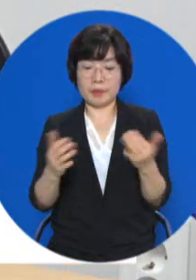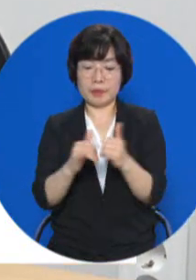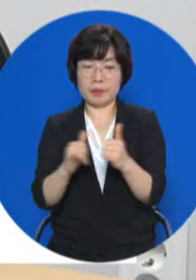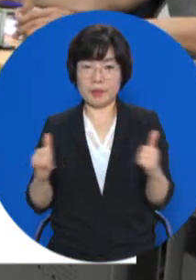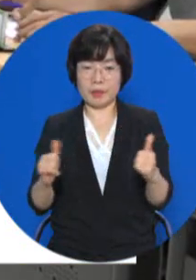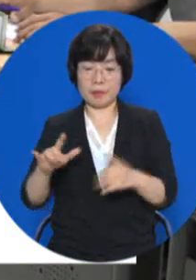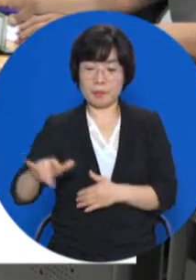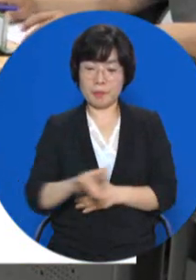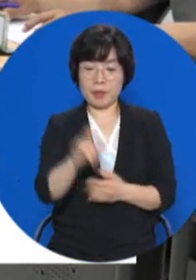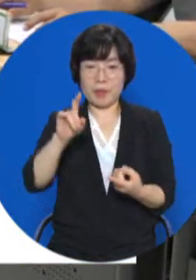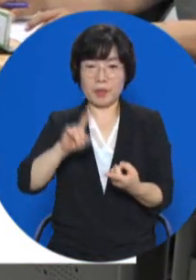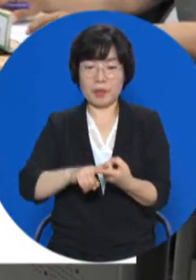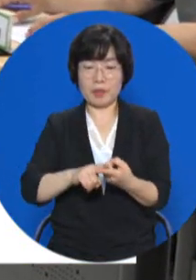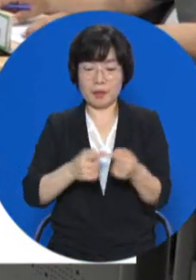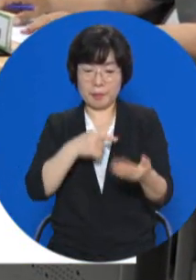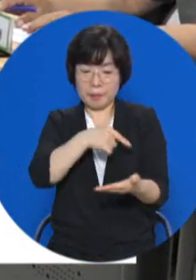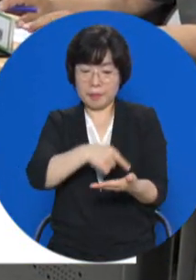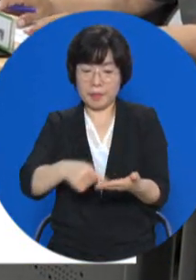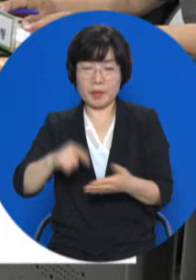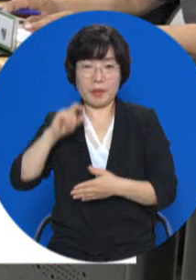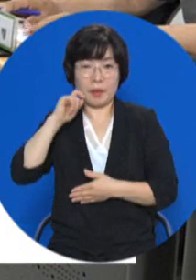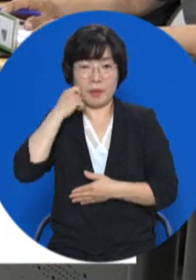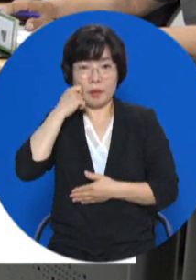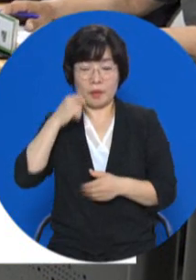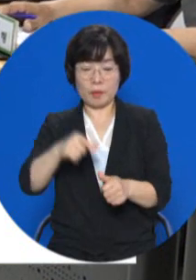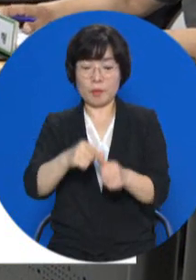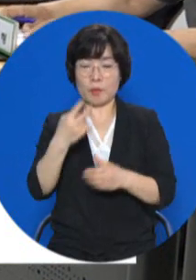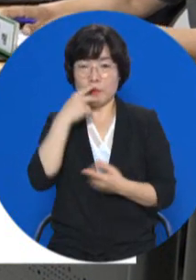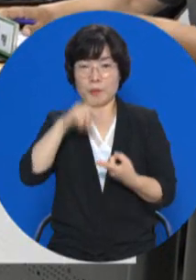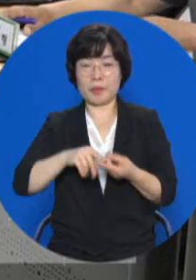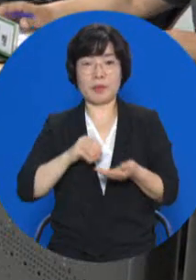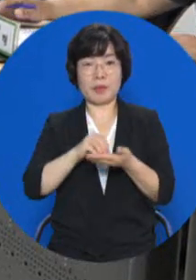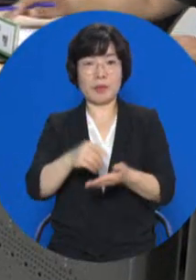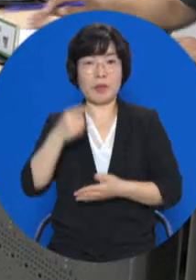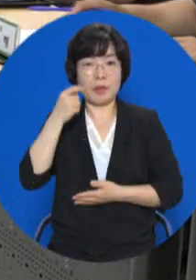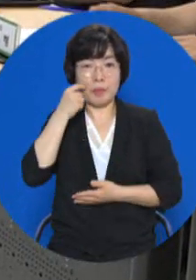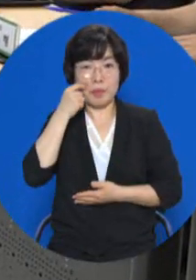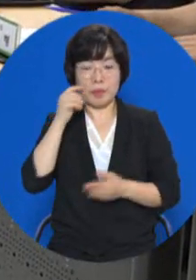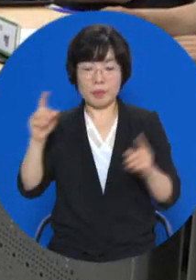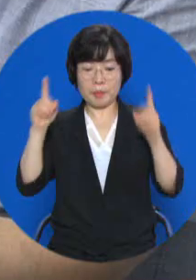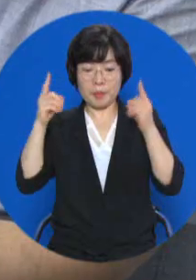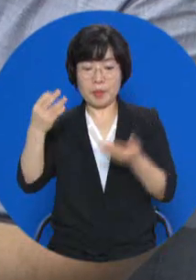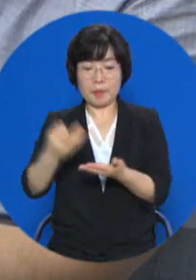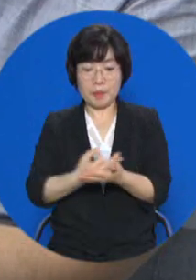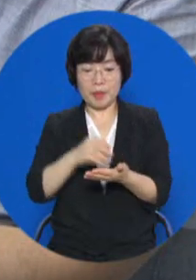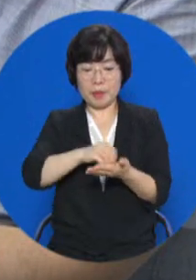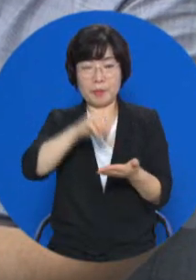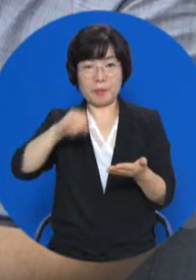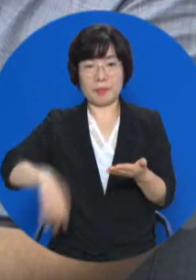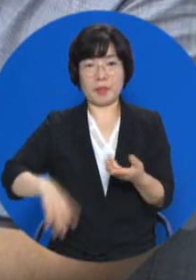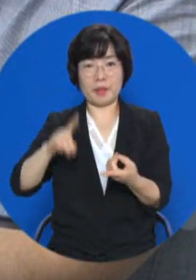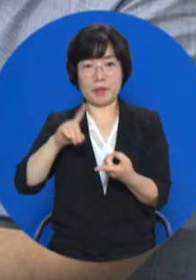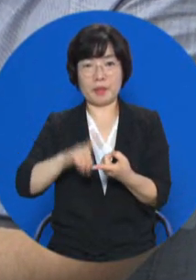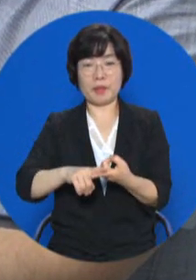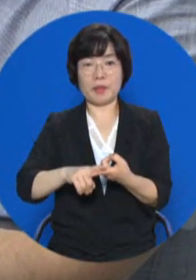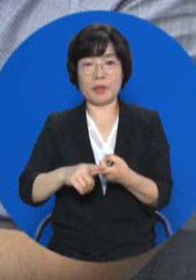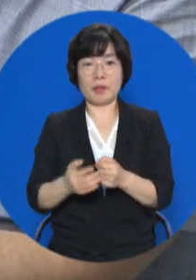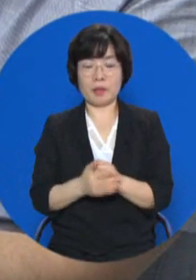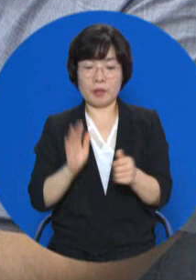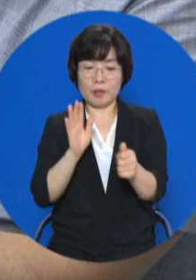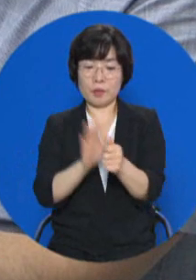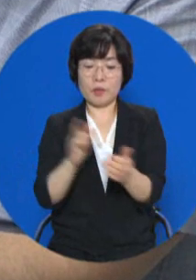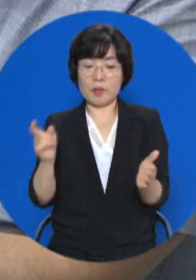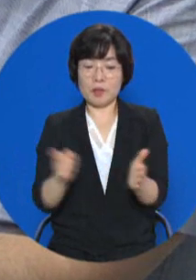노동자들이 코로나19의 영향에 더 취약하지만 고용보험에 가입하지 못해 실업급여 대상에서 제외되는 것과 관련해